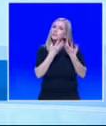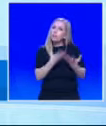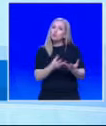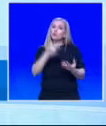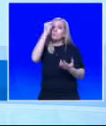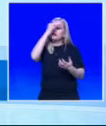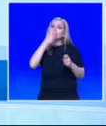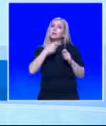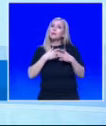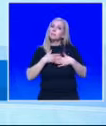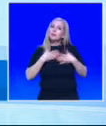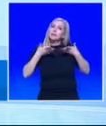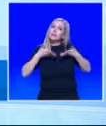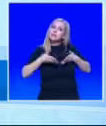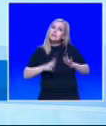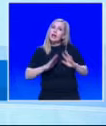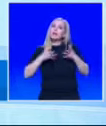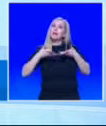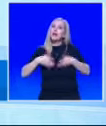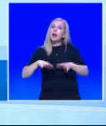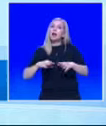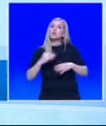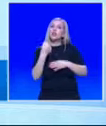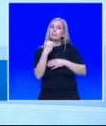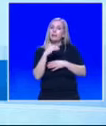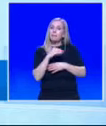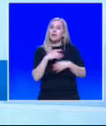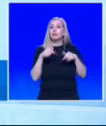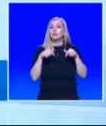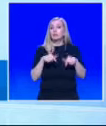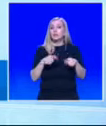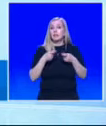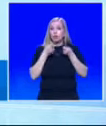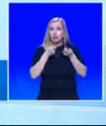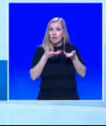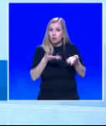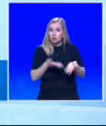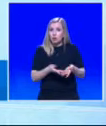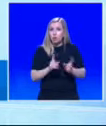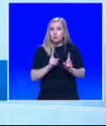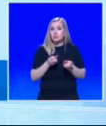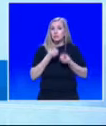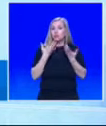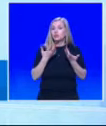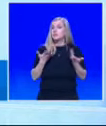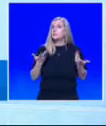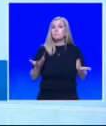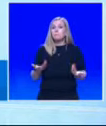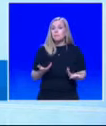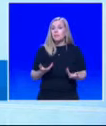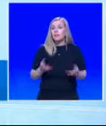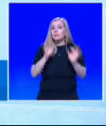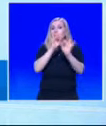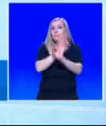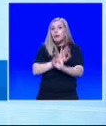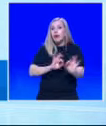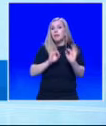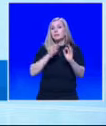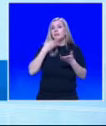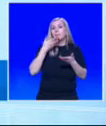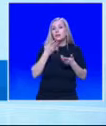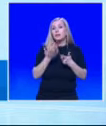да създадем условия да раждат и да отглеждат децата си тук? Ако не се случи, ще се окаже празни приказки